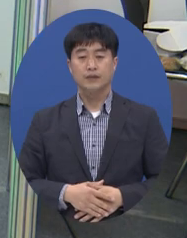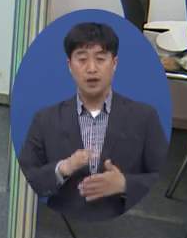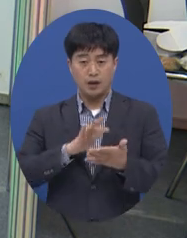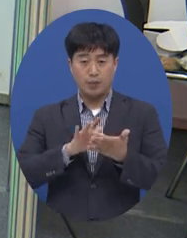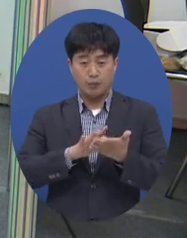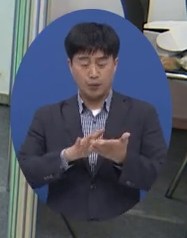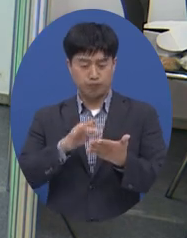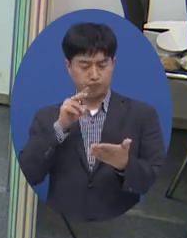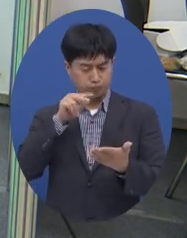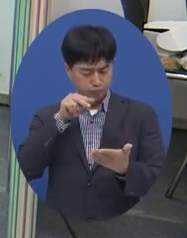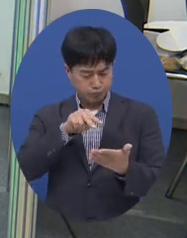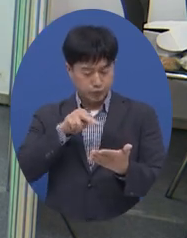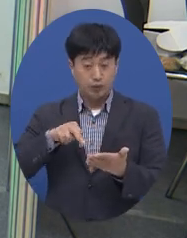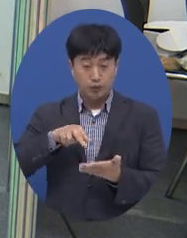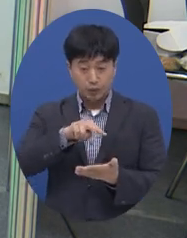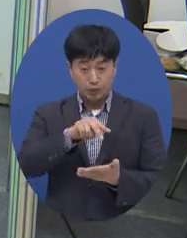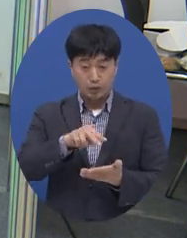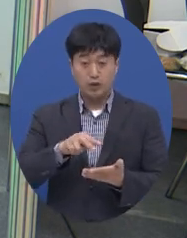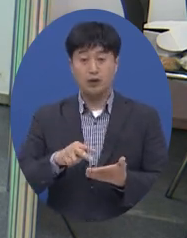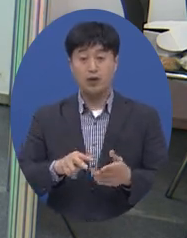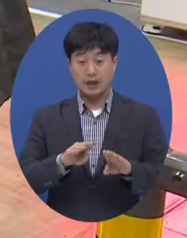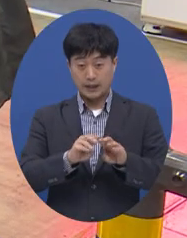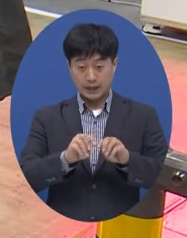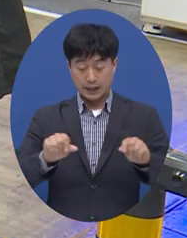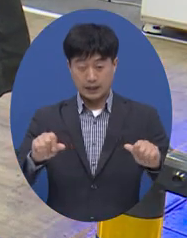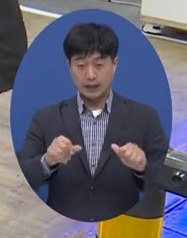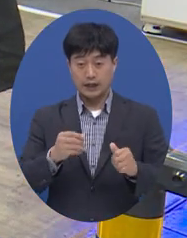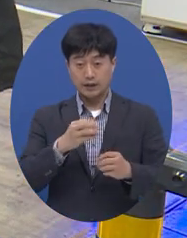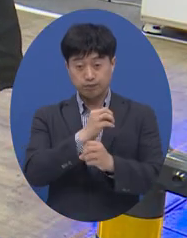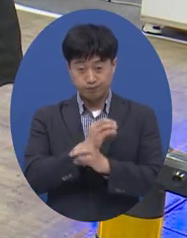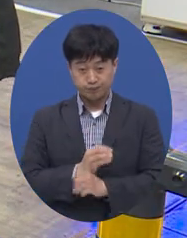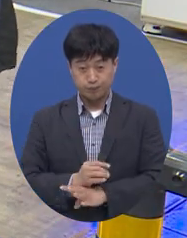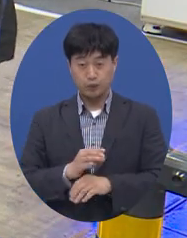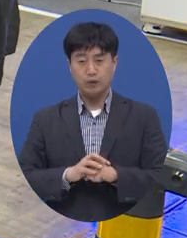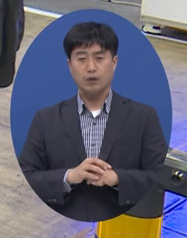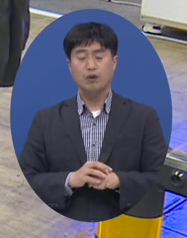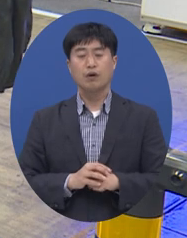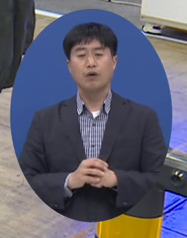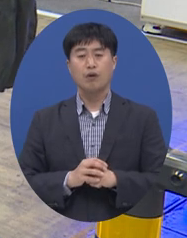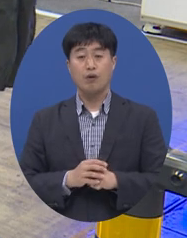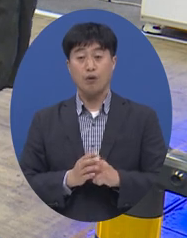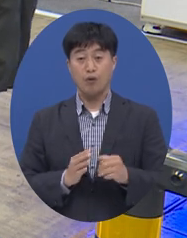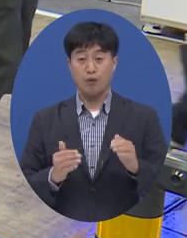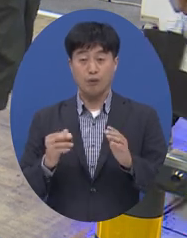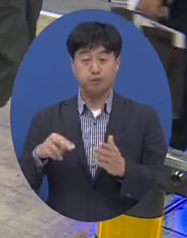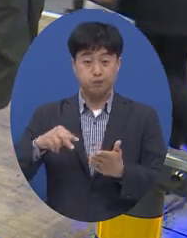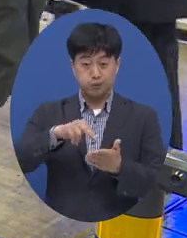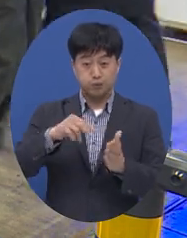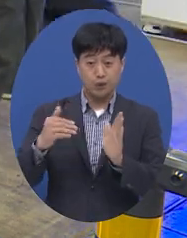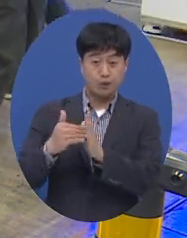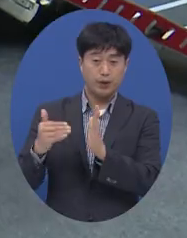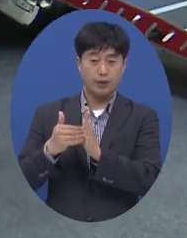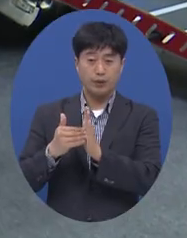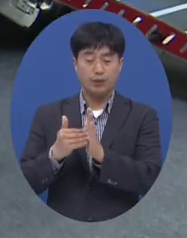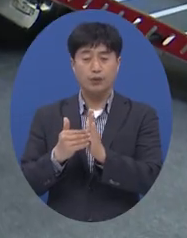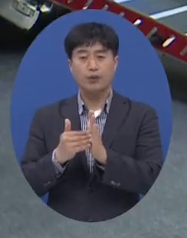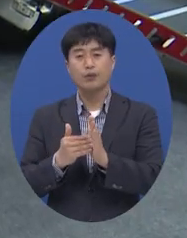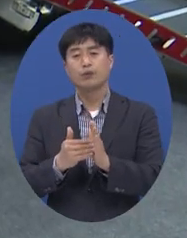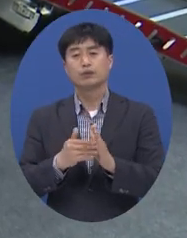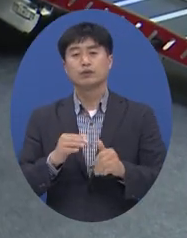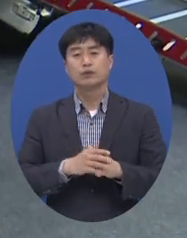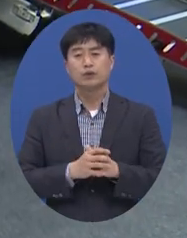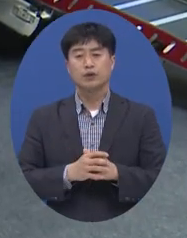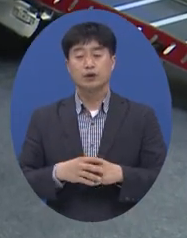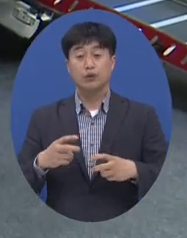보고 걷는 이들에게도 유용한 바닥 신호 등 무단횡단과 불법 유턴을 방지하는 중앙분리대.